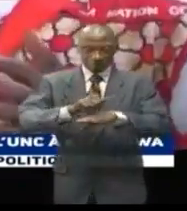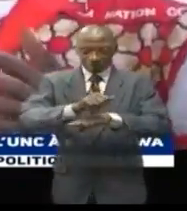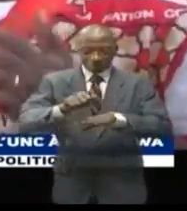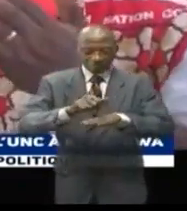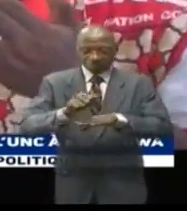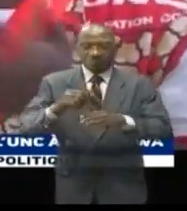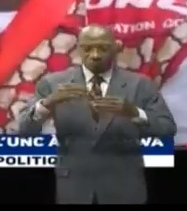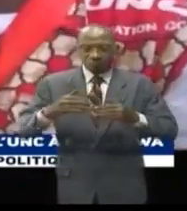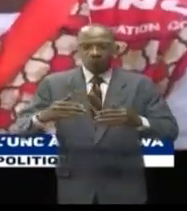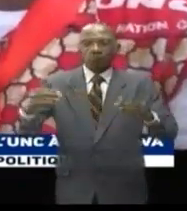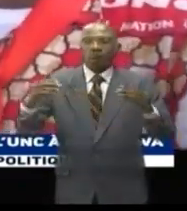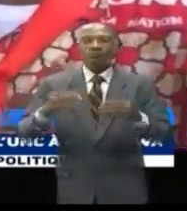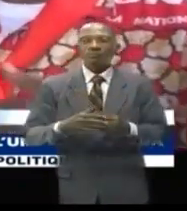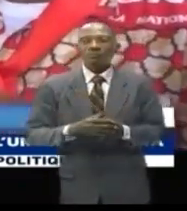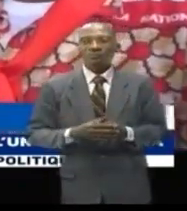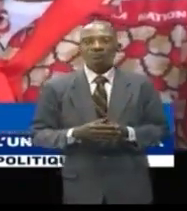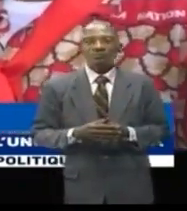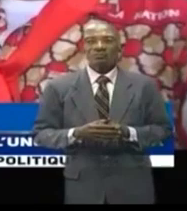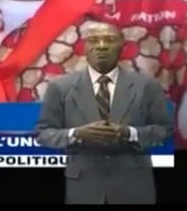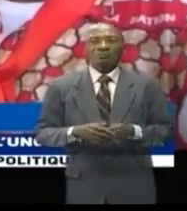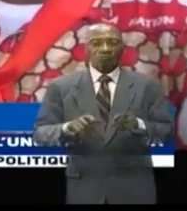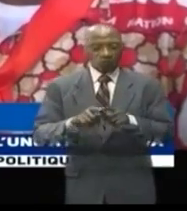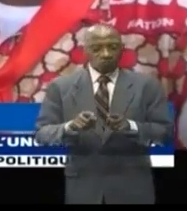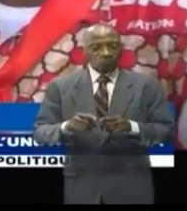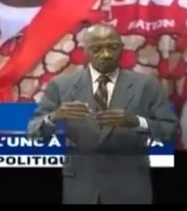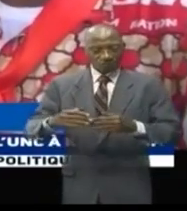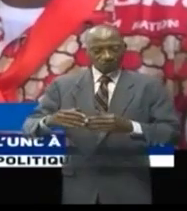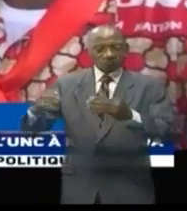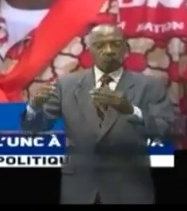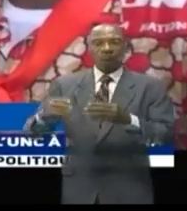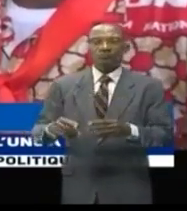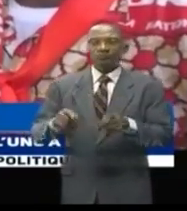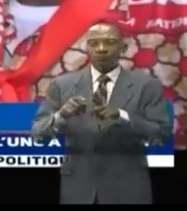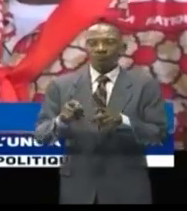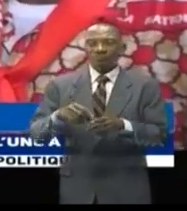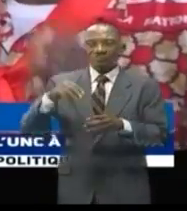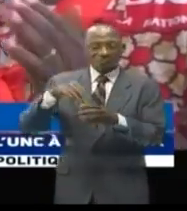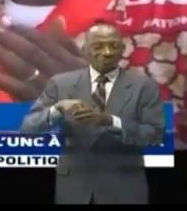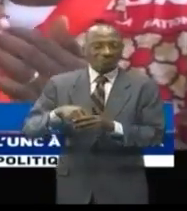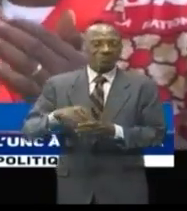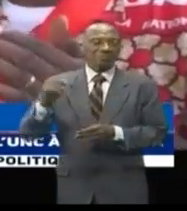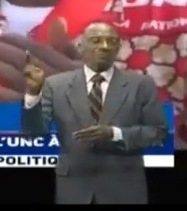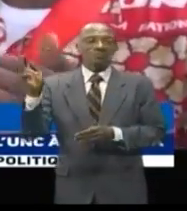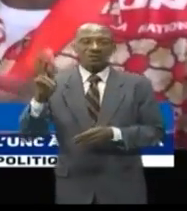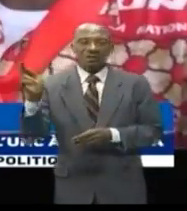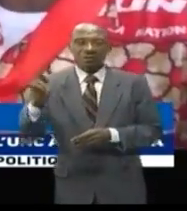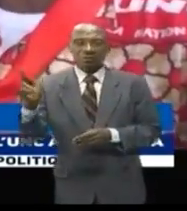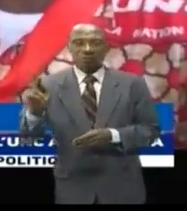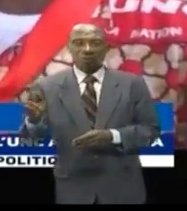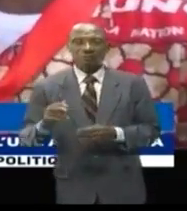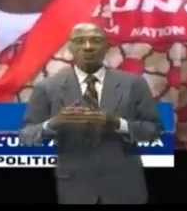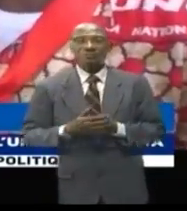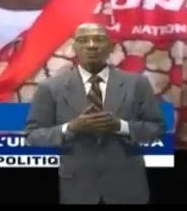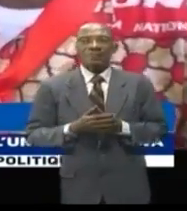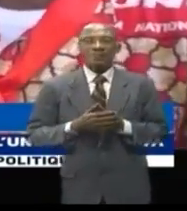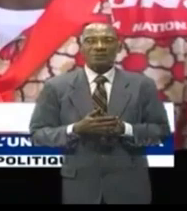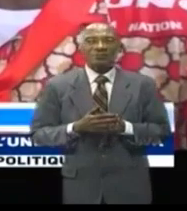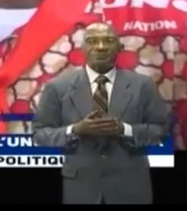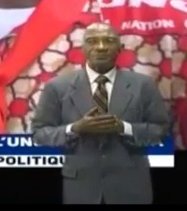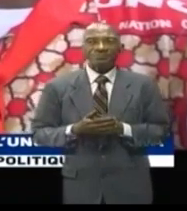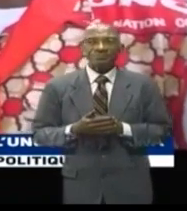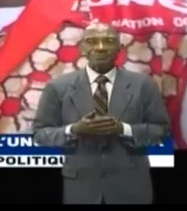nous avons adressé un message au président national sa rentrée politique à Kinshasa